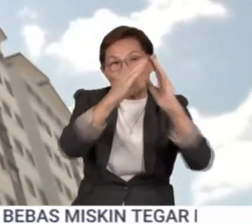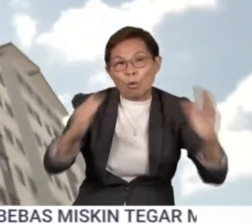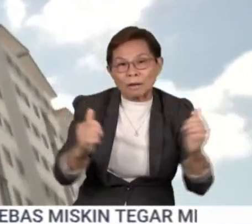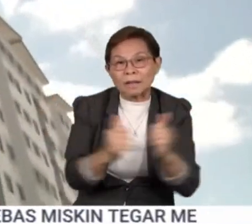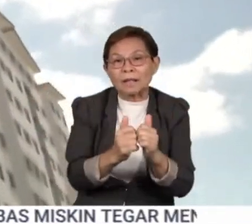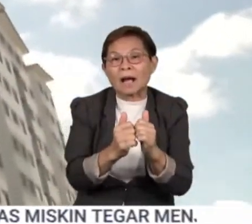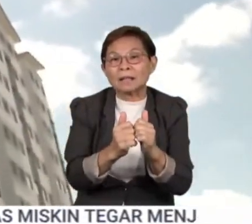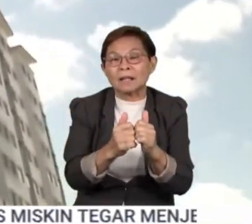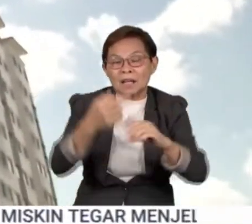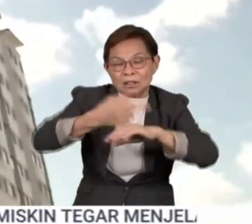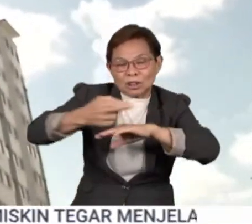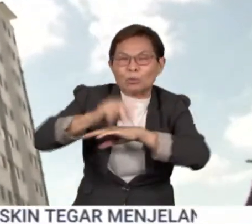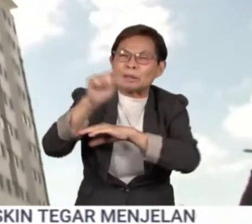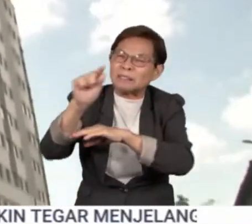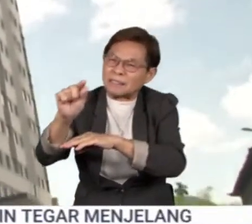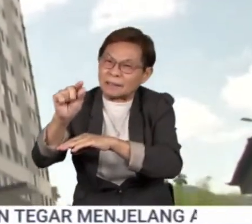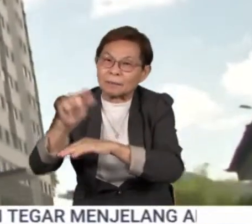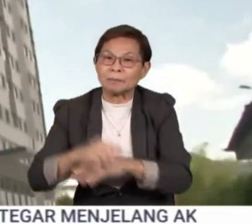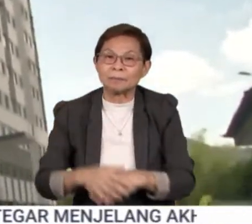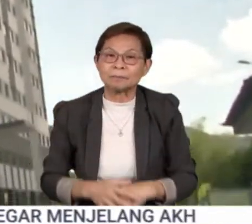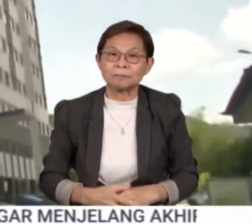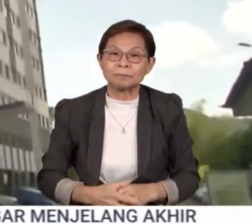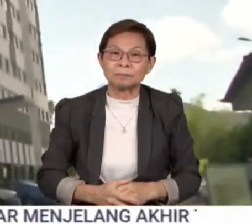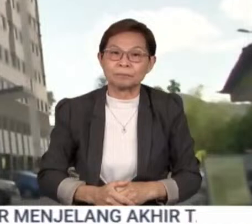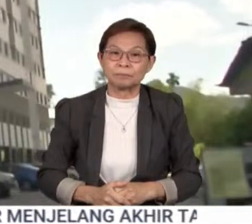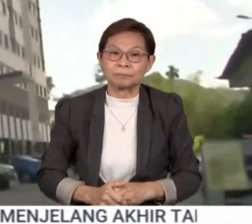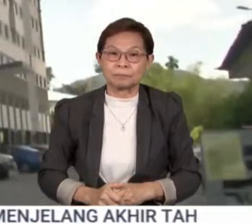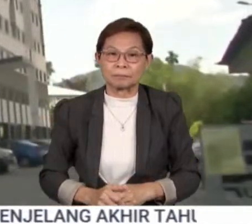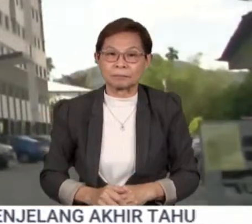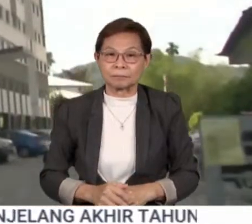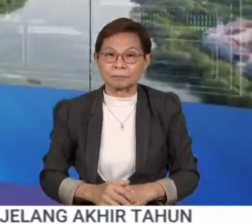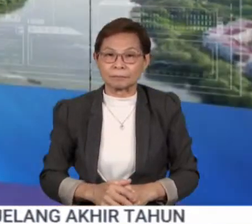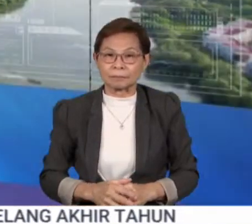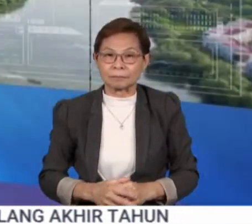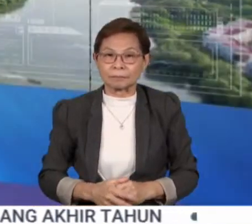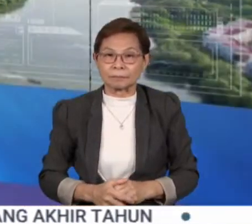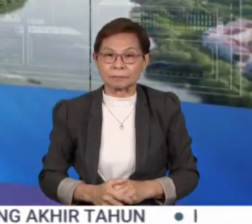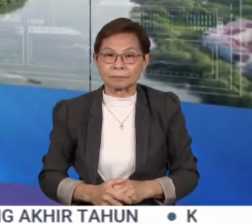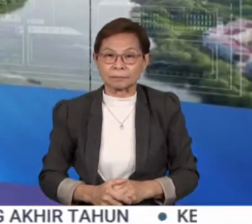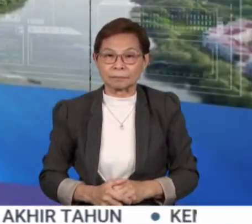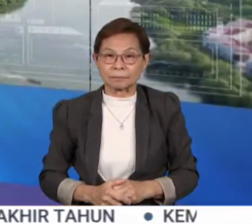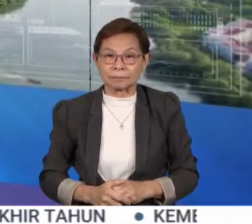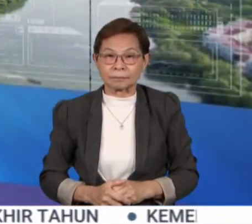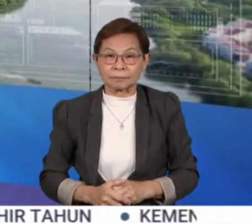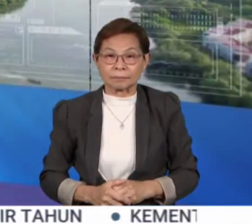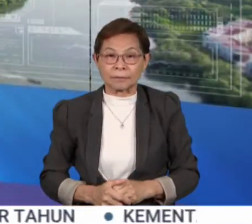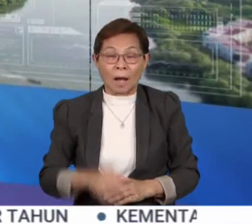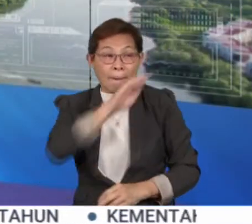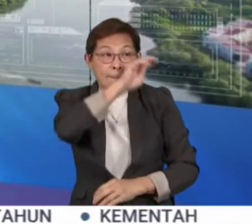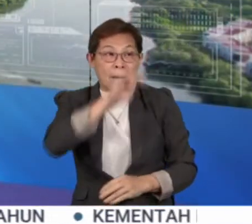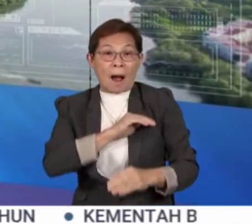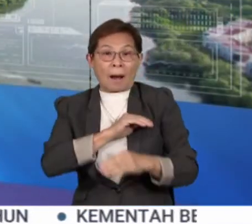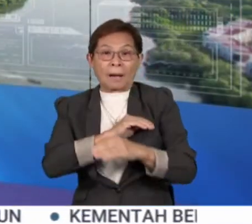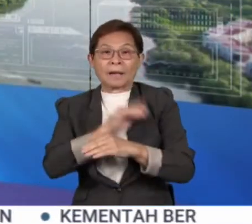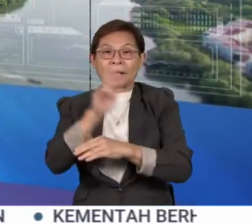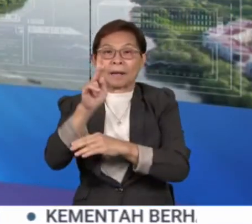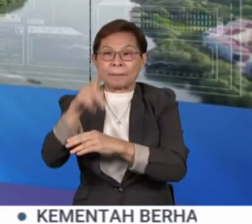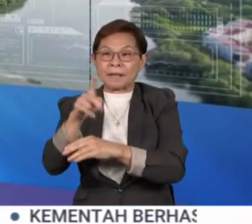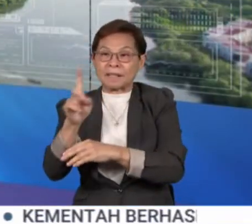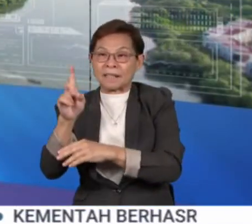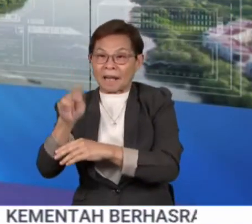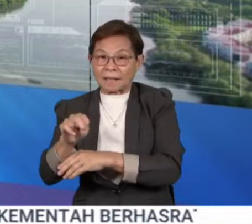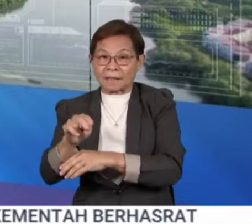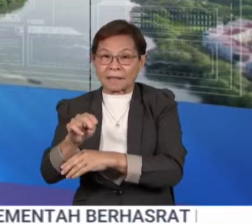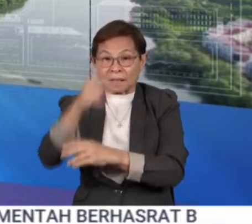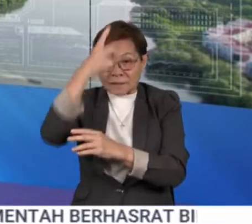dengan kadar sewa rendah. Menteri Perdagangan Dalam Negeri dan Kos